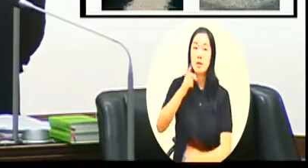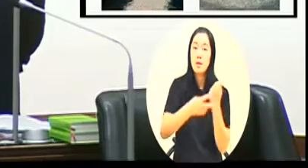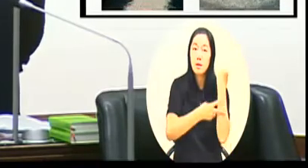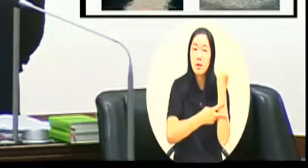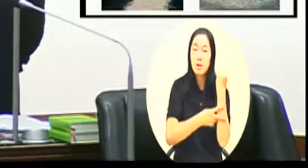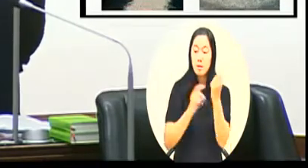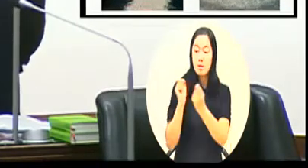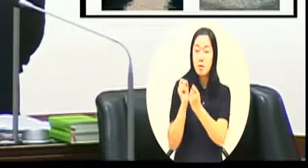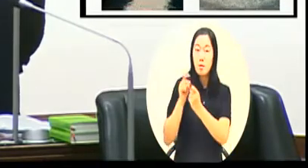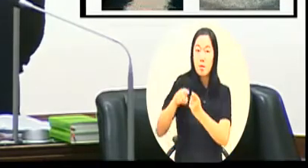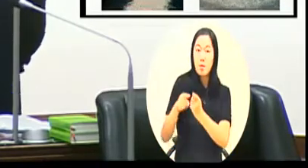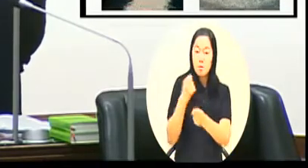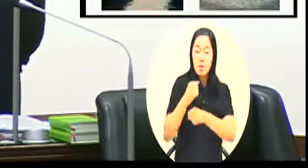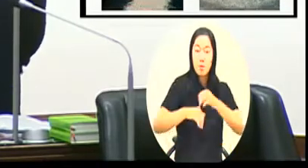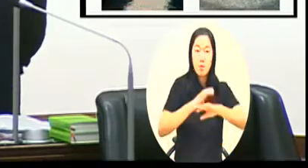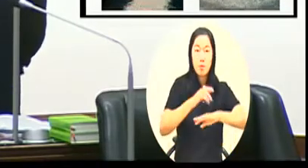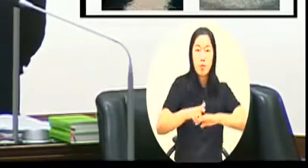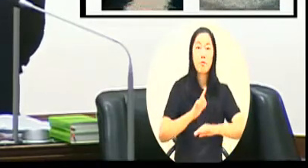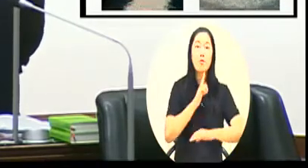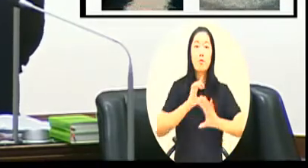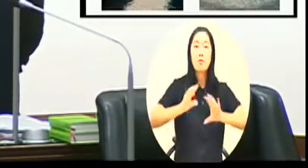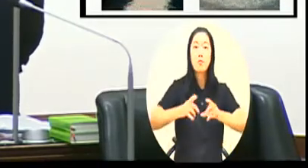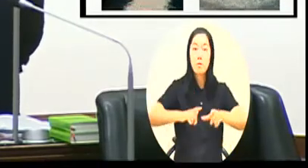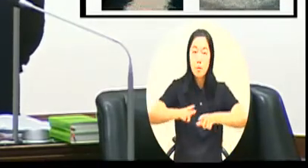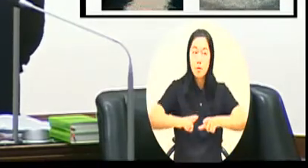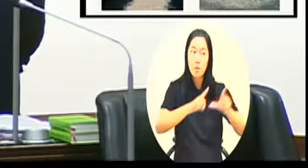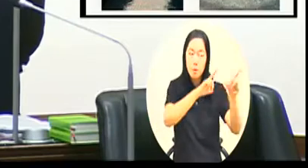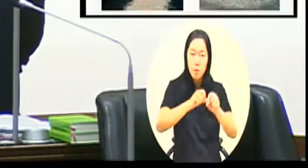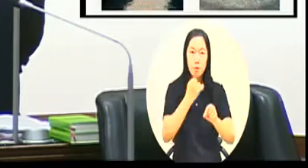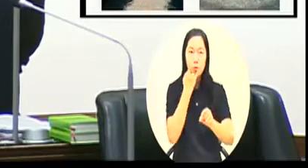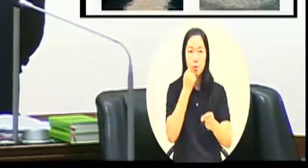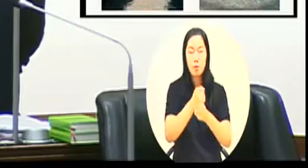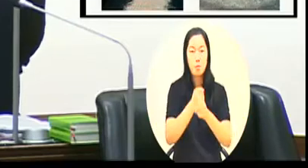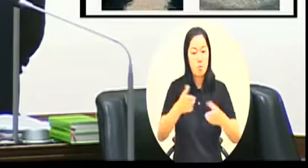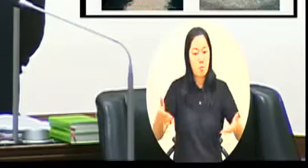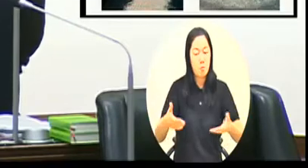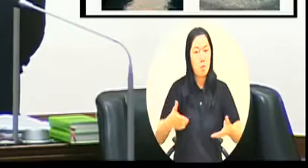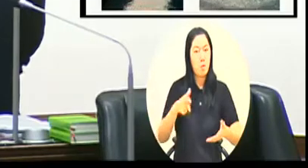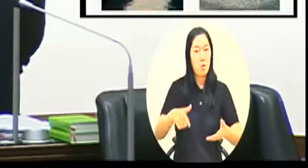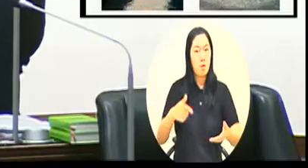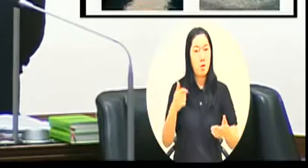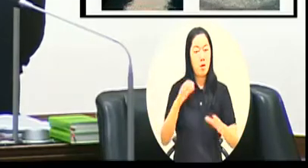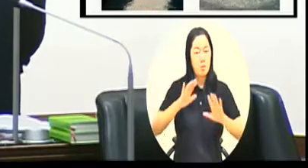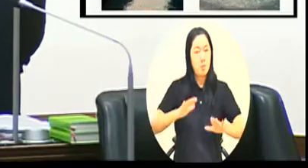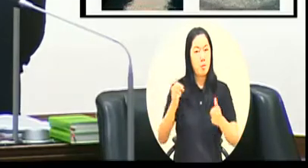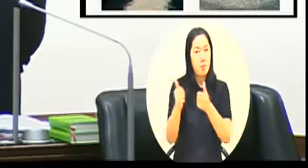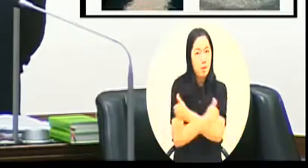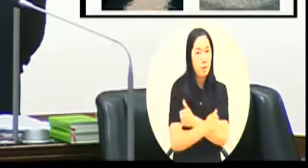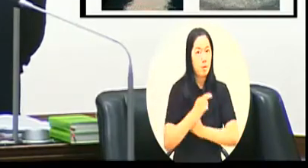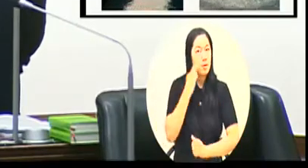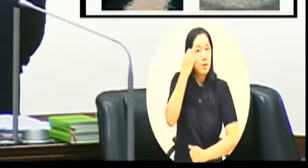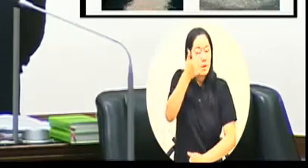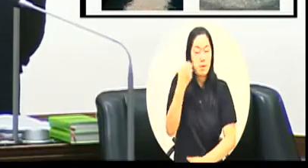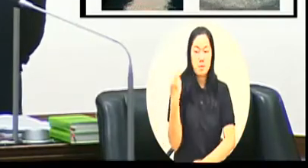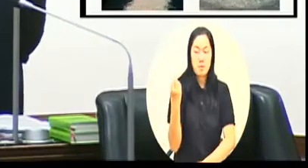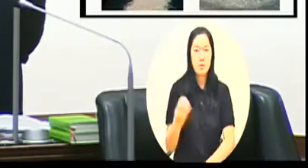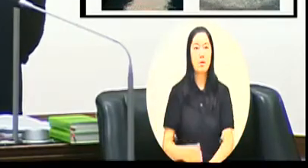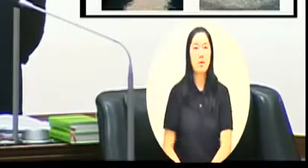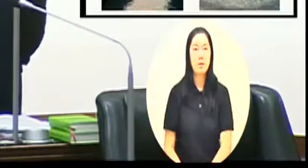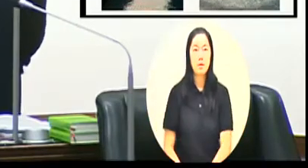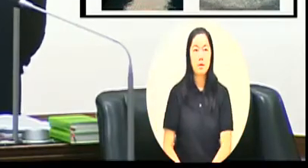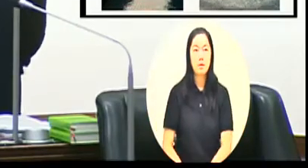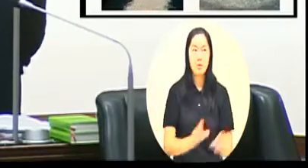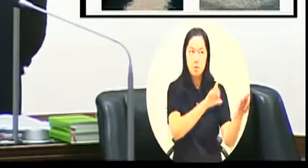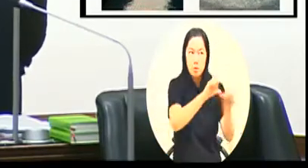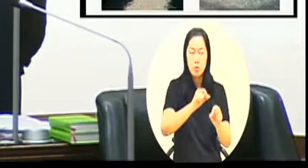最近刚完成的一个护国公园哦，那个是做得非常的现代感哈，当然是没有办法十全十